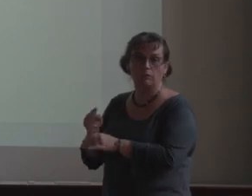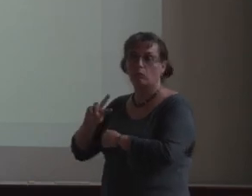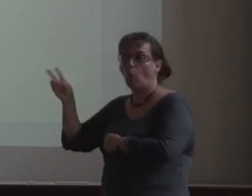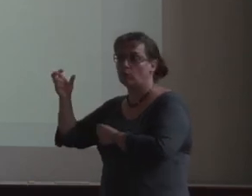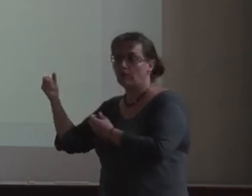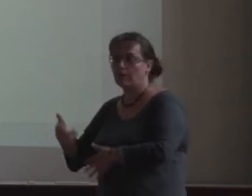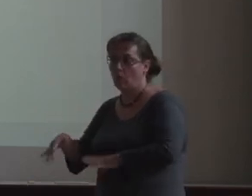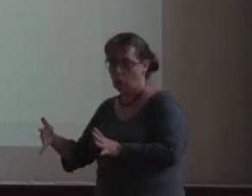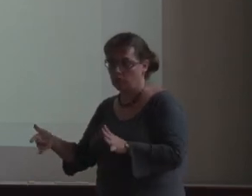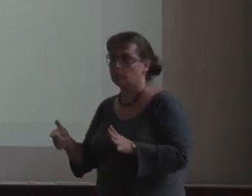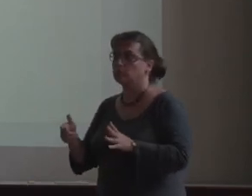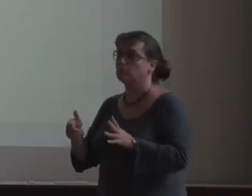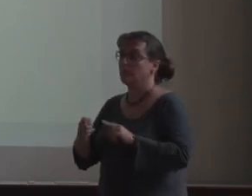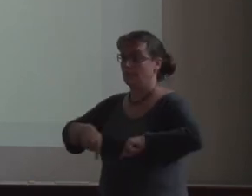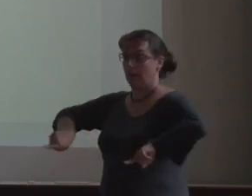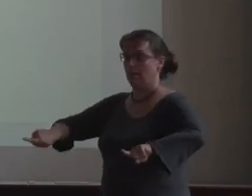veut.